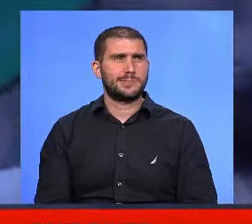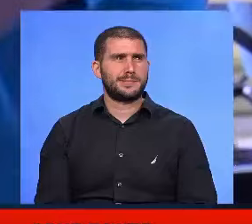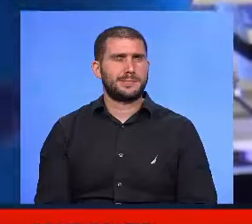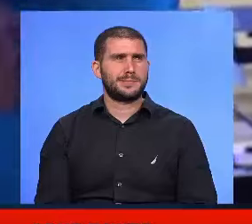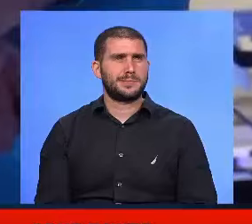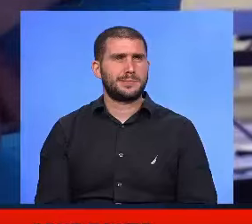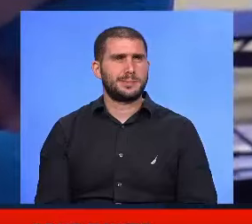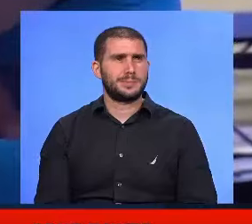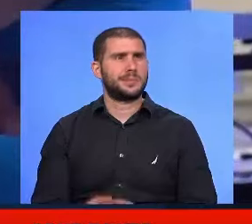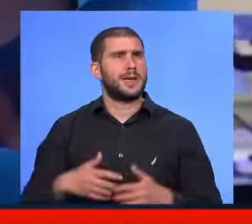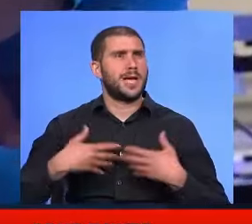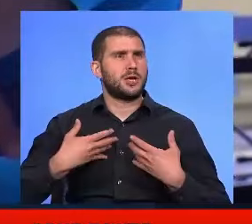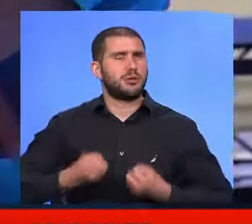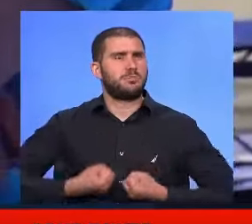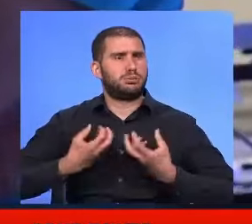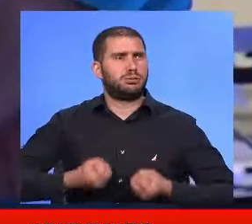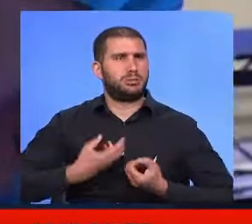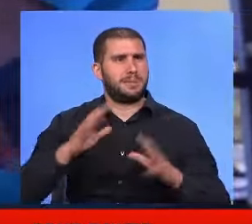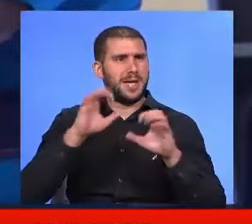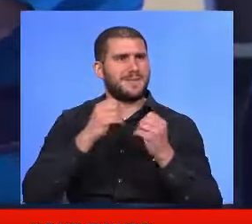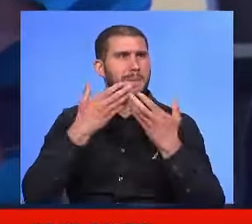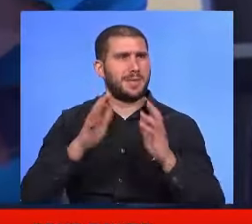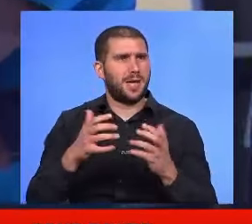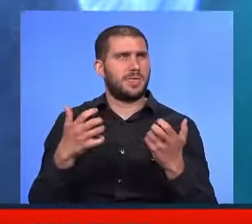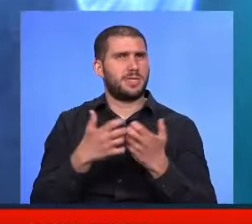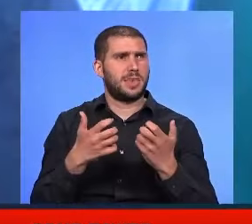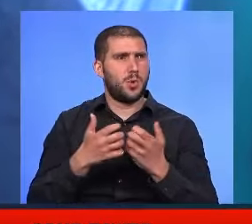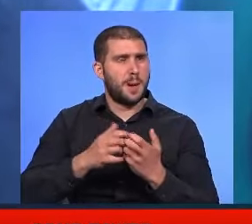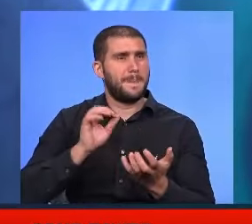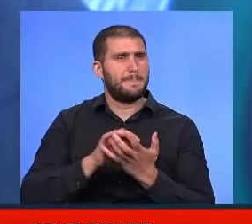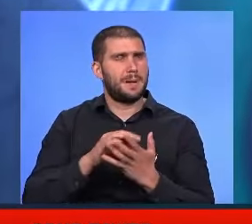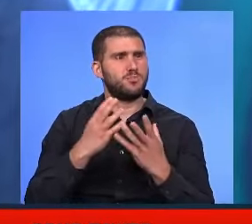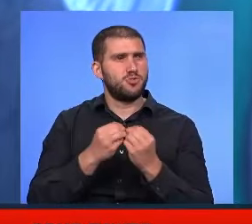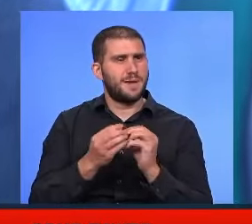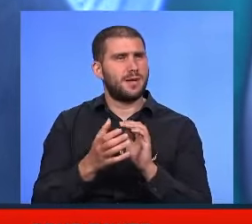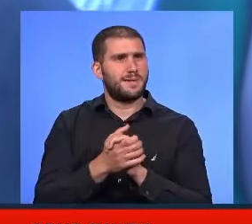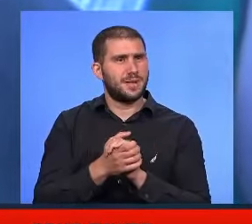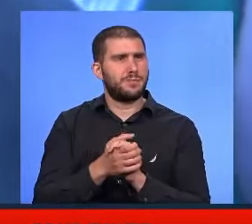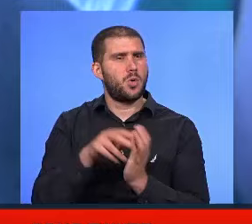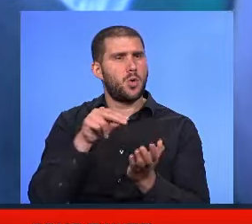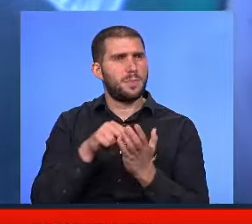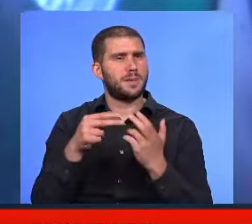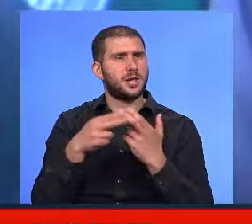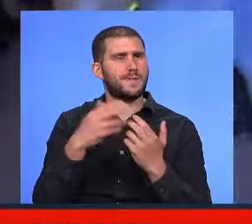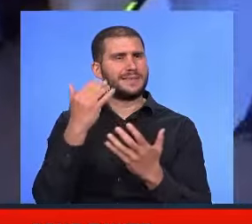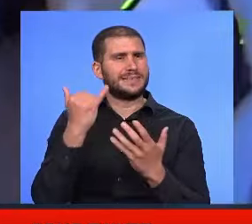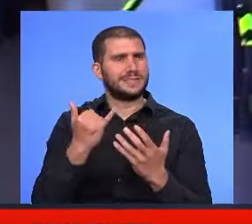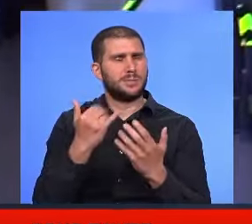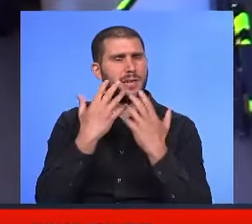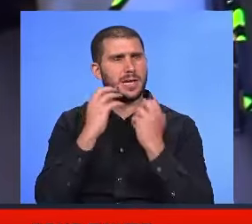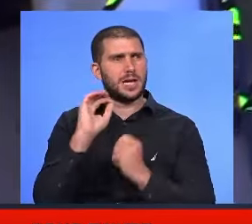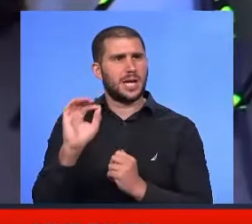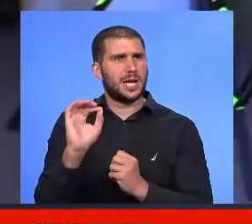את הרגשות שהשתחררו בערב הפתיחה של התערוכה, כשבני המשפחה והחברים עומדים ליד הציורים של